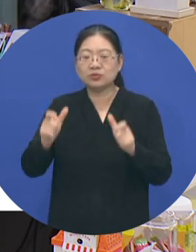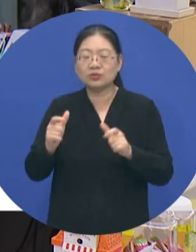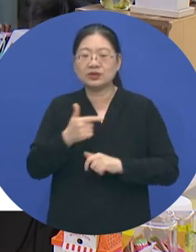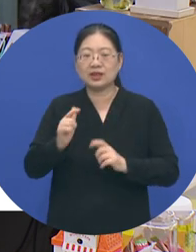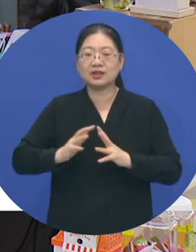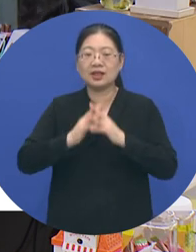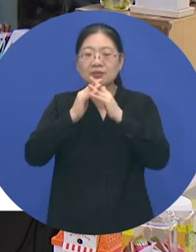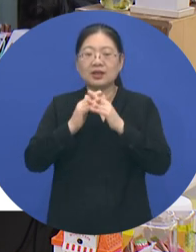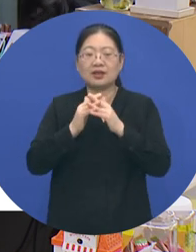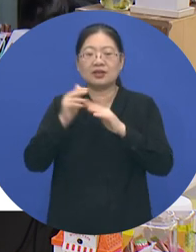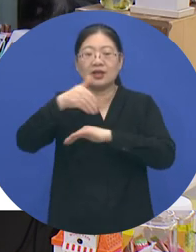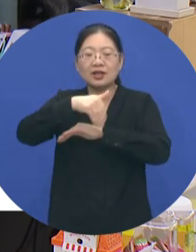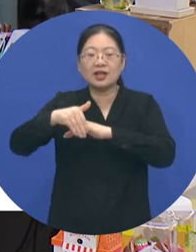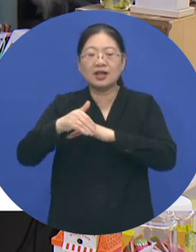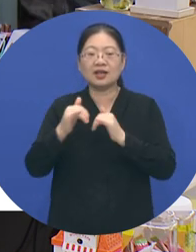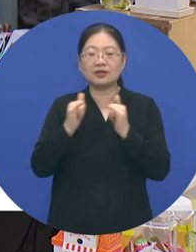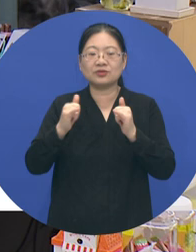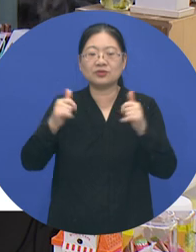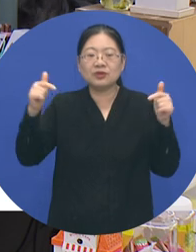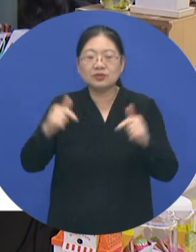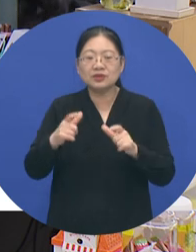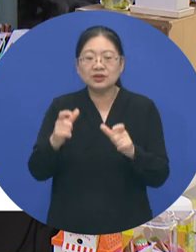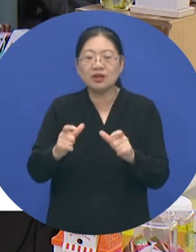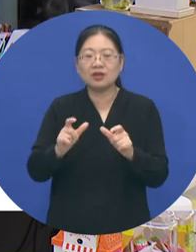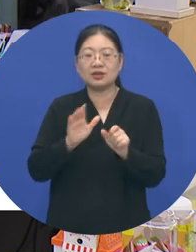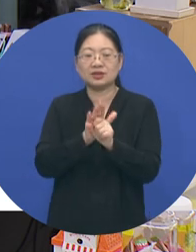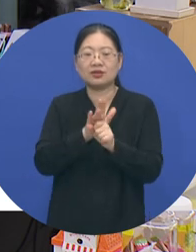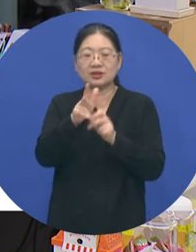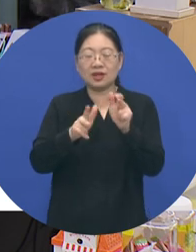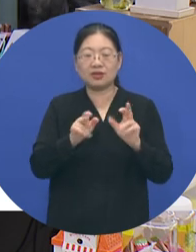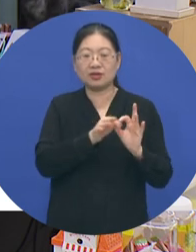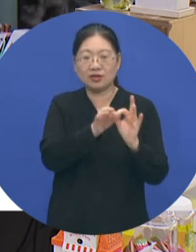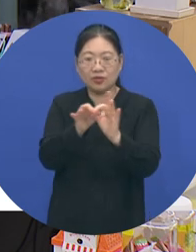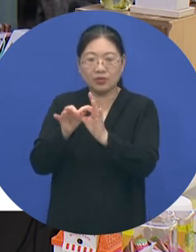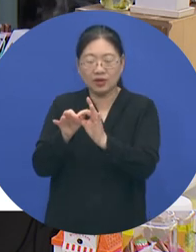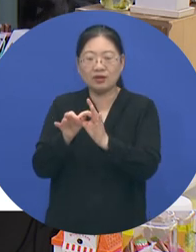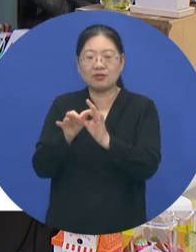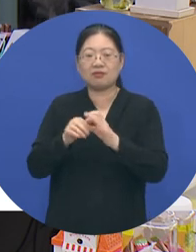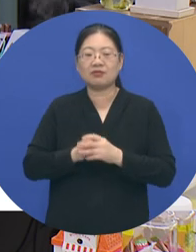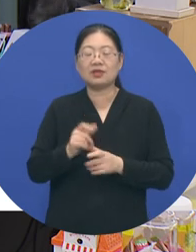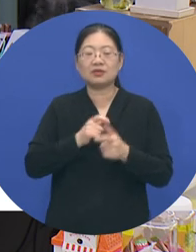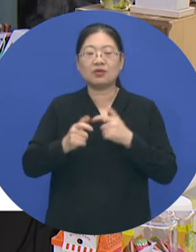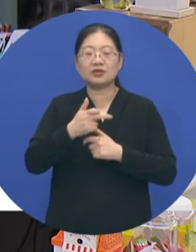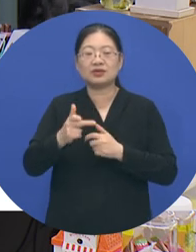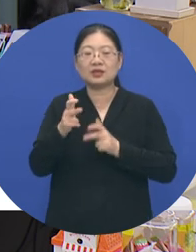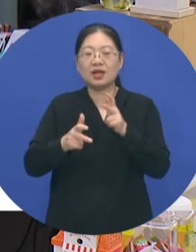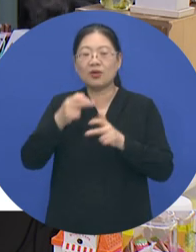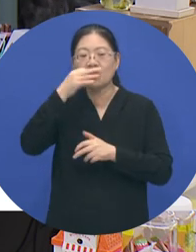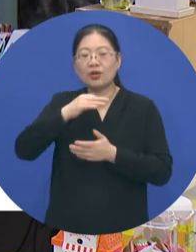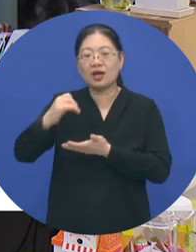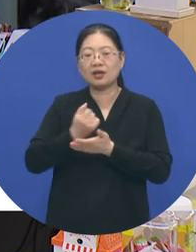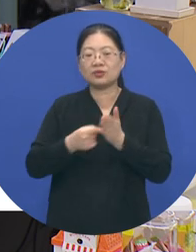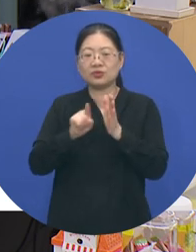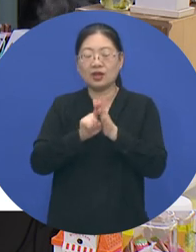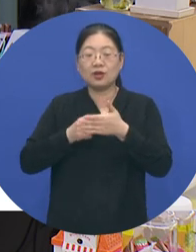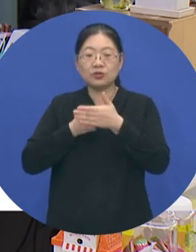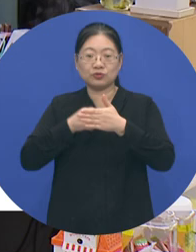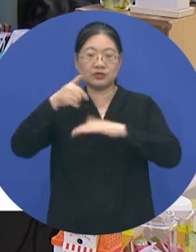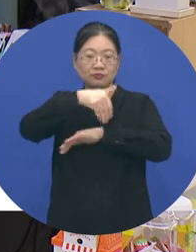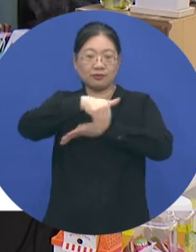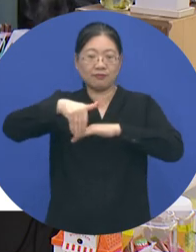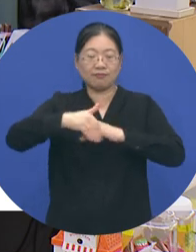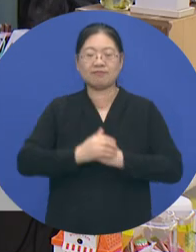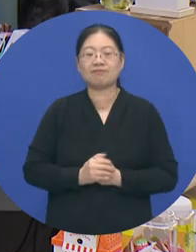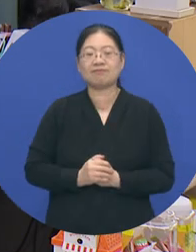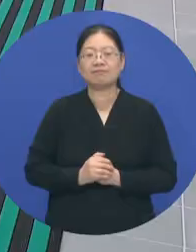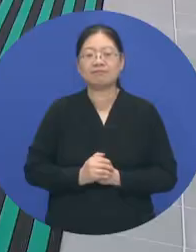계획과 인구 감소 지역 지원 사업 등과 연계할 계획에 있으며 이를 통해 더 큰 사업 효과를 낼 수 있도록